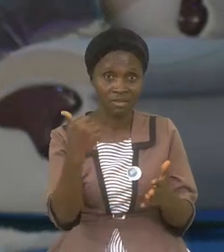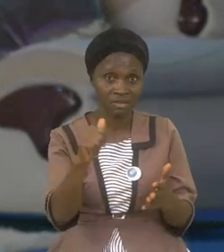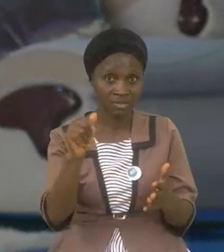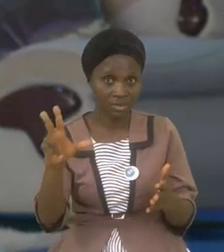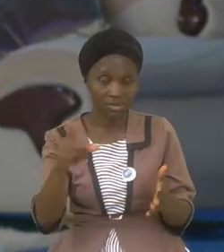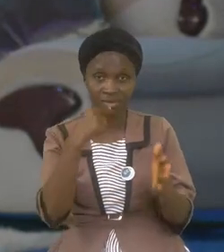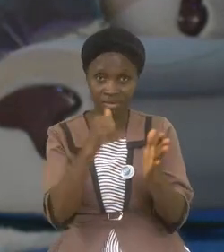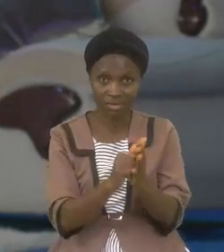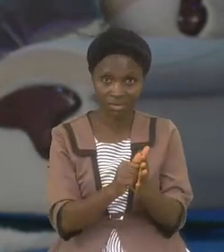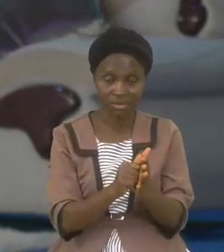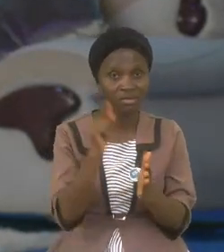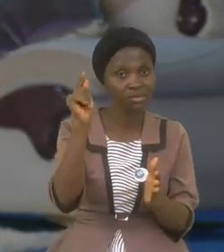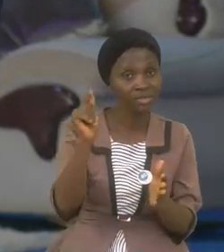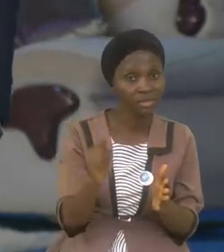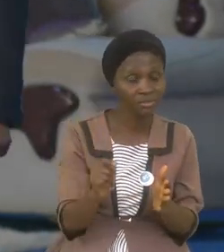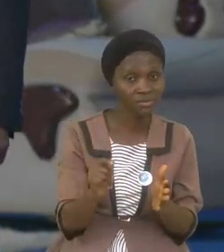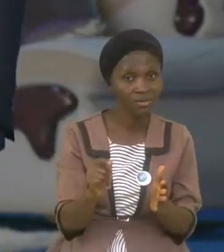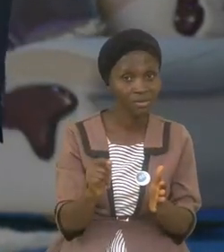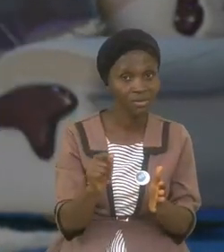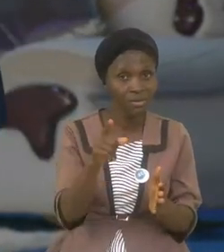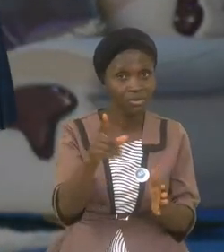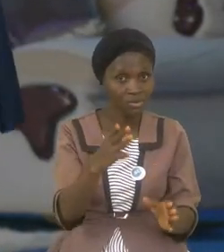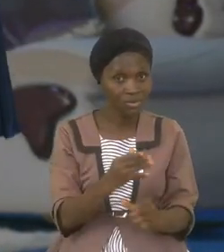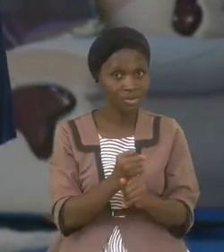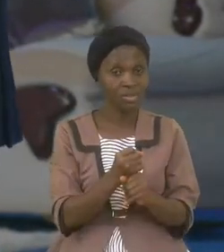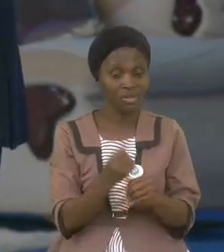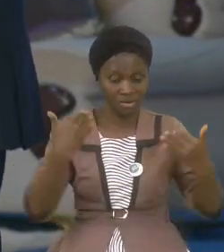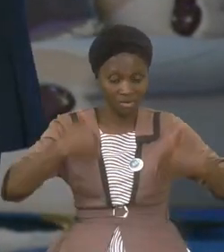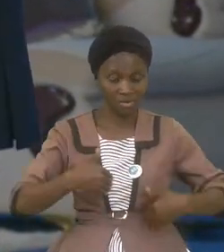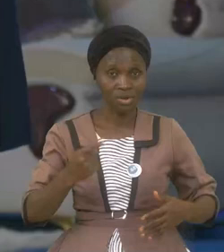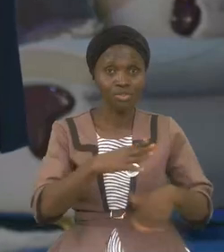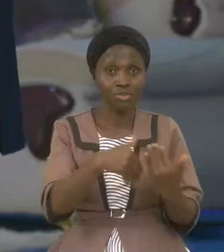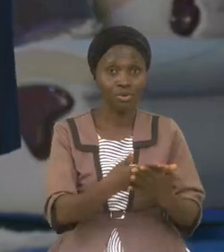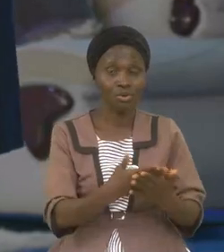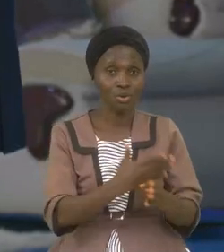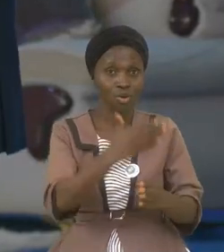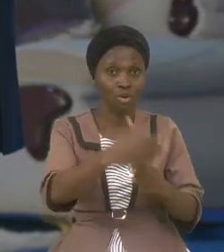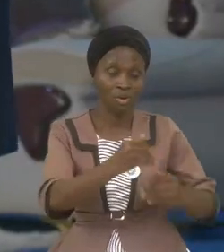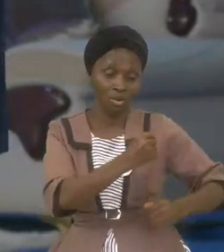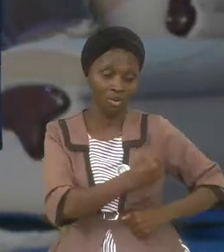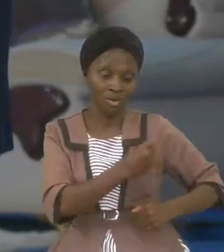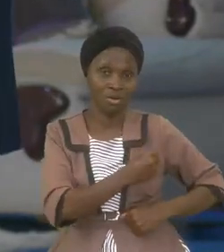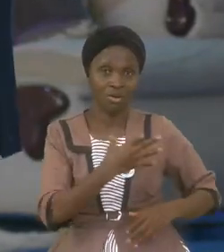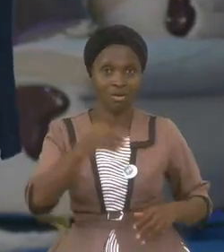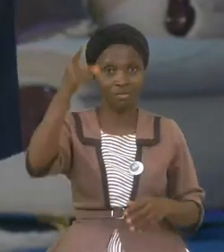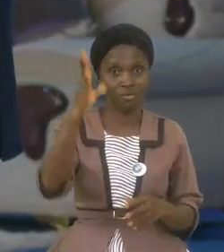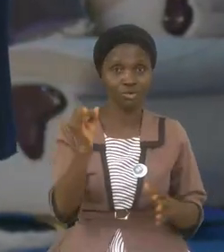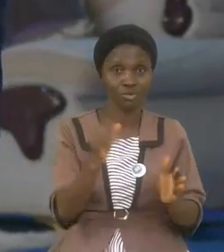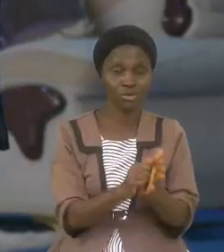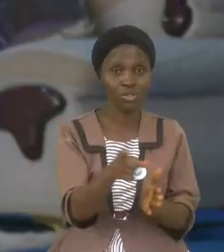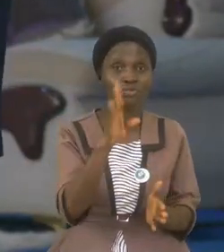diable. Et le verset 13 dit, il nous a montré, dit que c'est pourquoi, prenez toutes les armes de